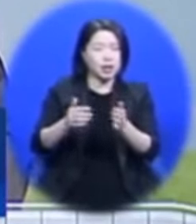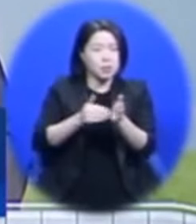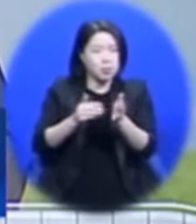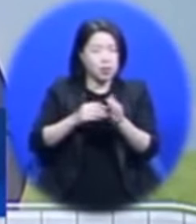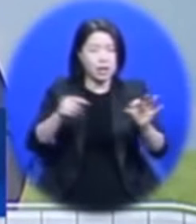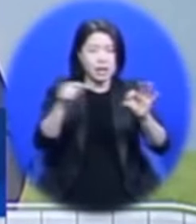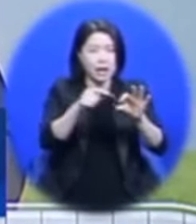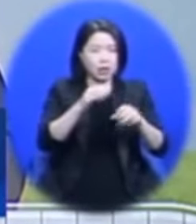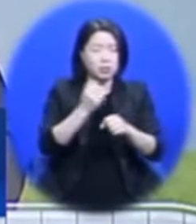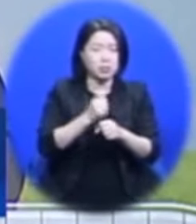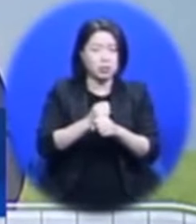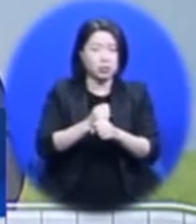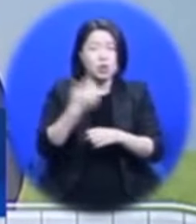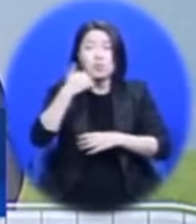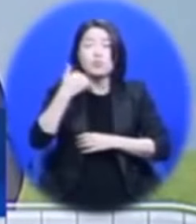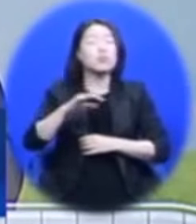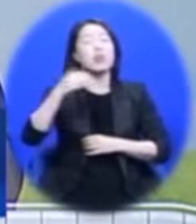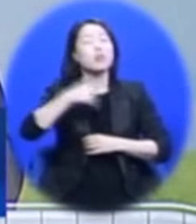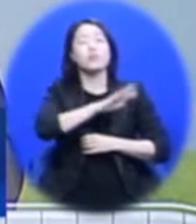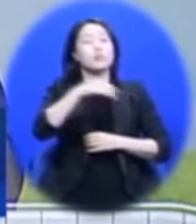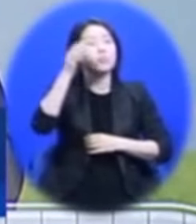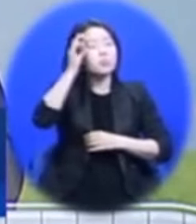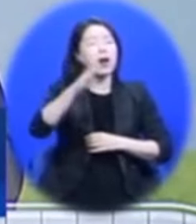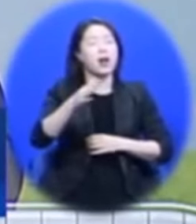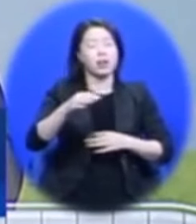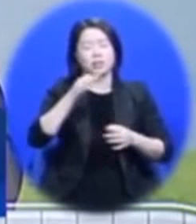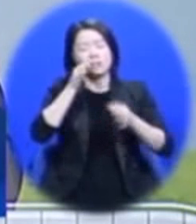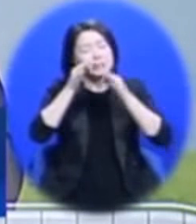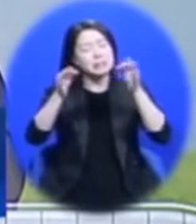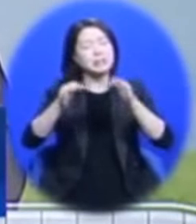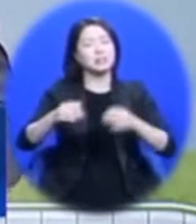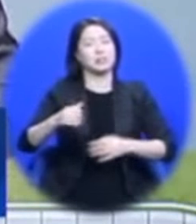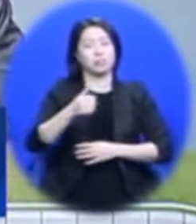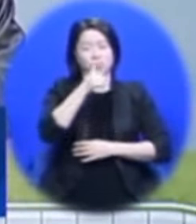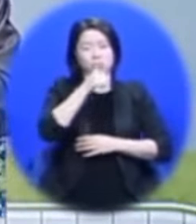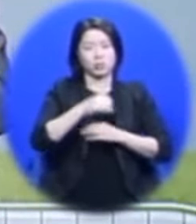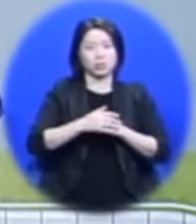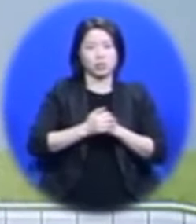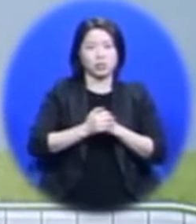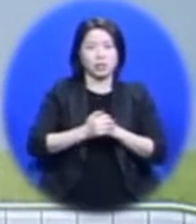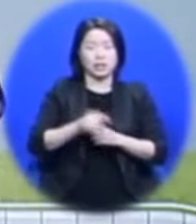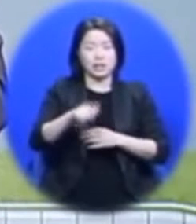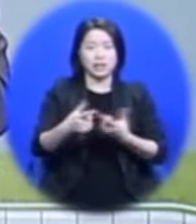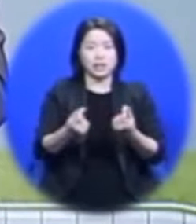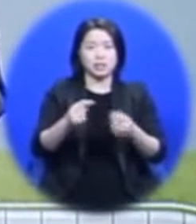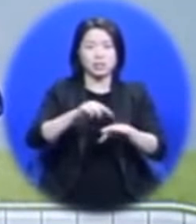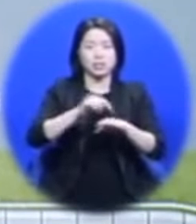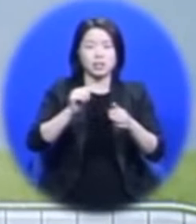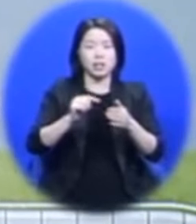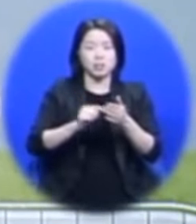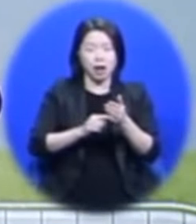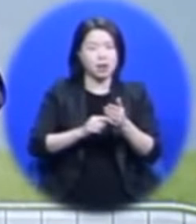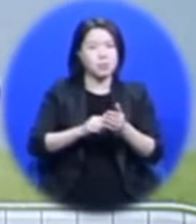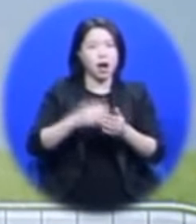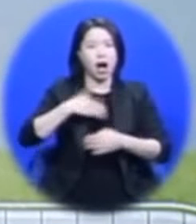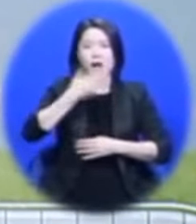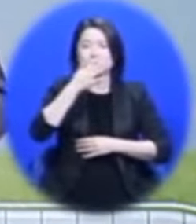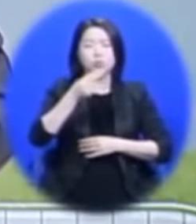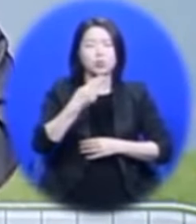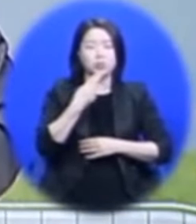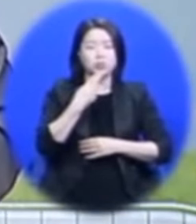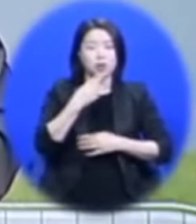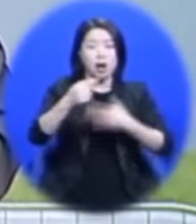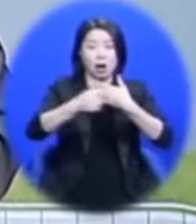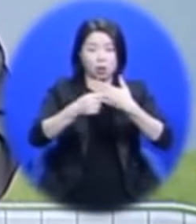누가 우리를 보랴 하고 큰 소리를 칩니다. 이런 사람들은 그 마음을 도무지 알 수가 없어요. 겉하고 속이